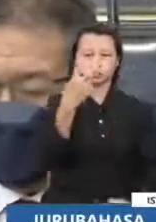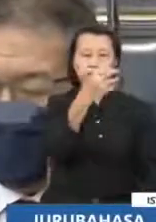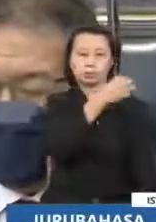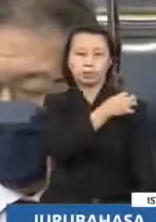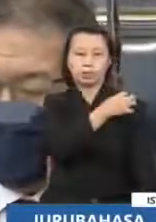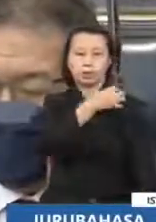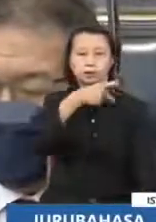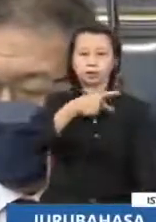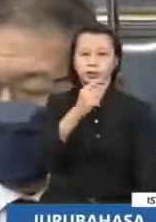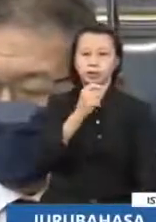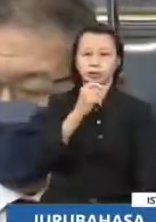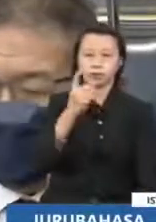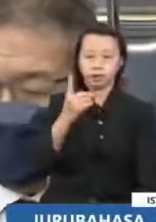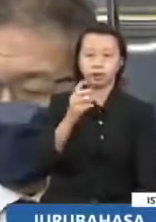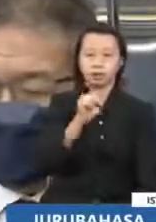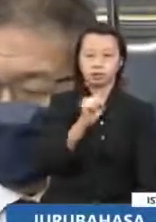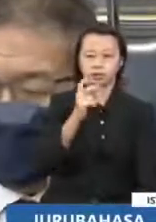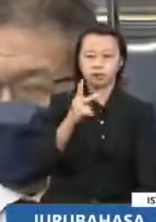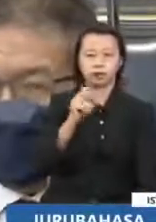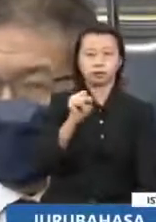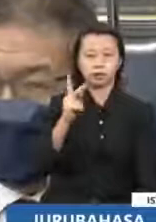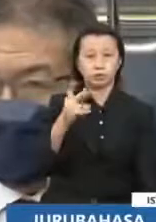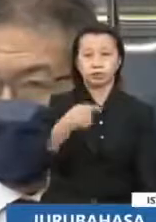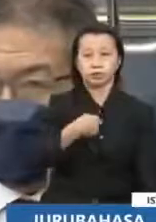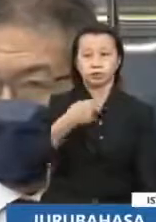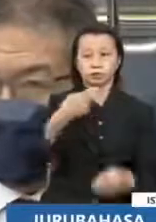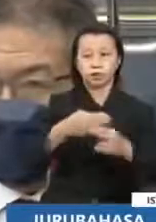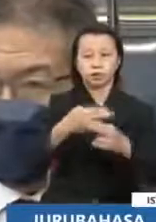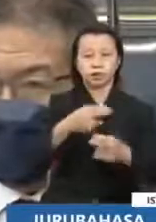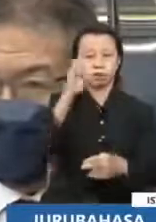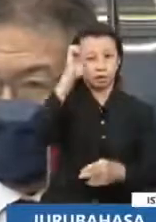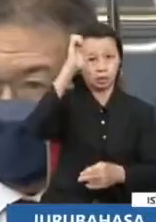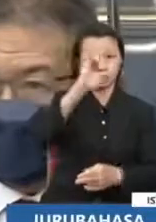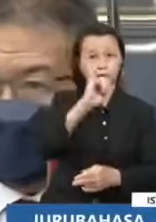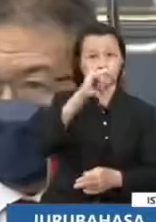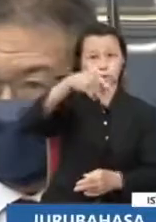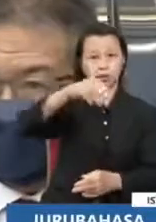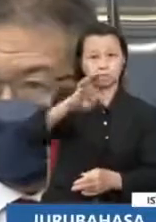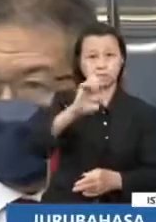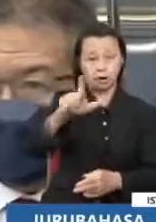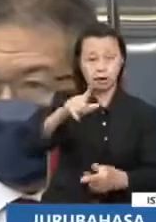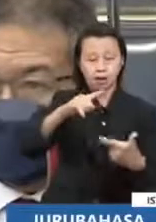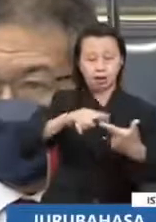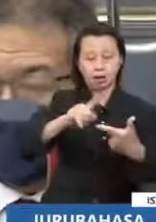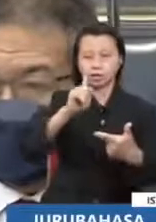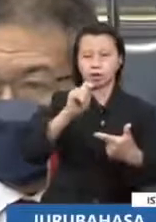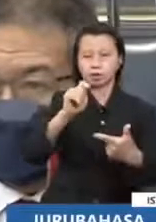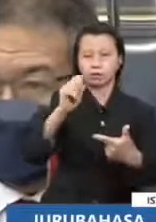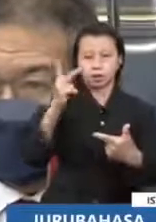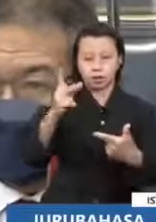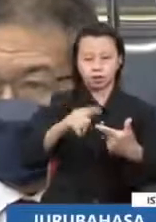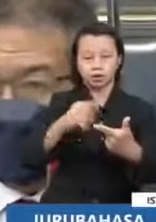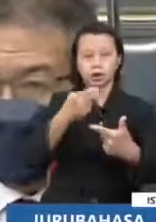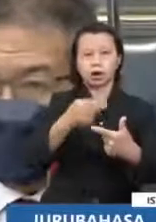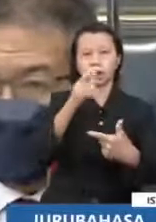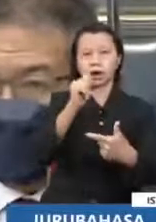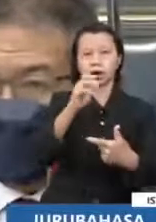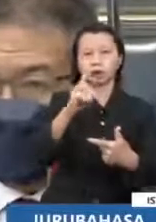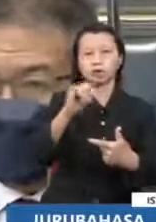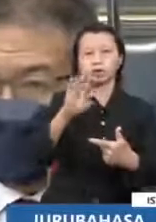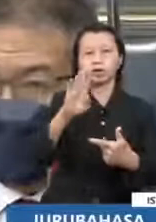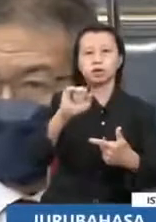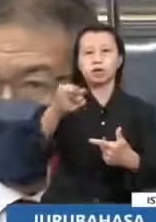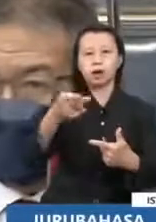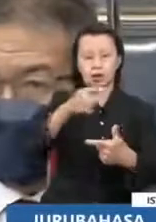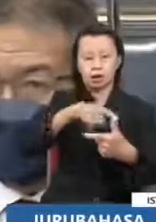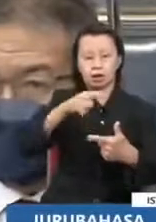PTD, SUSK saya, namanya Encik Iqbal, dan seorang PTTK namanya Aldiba.